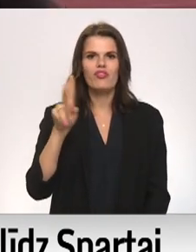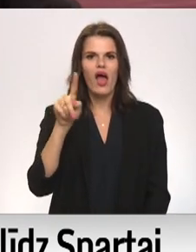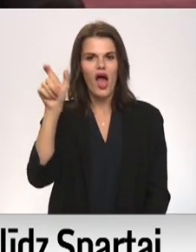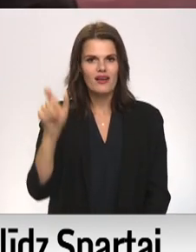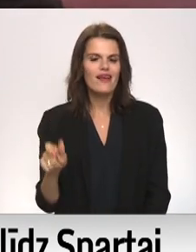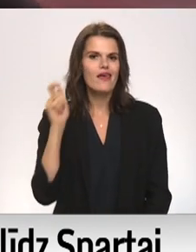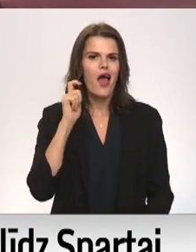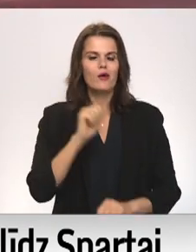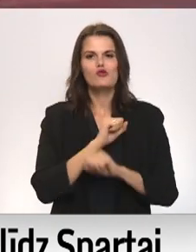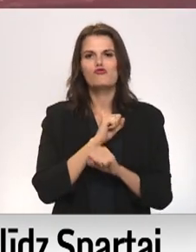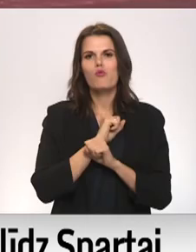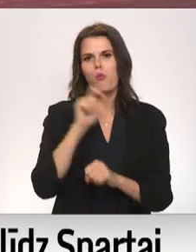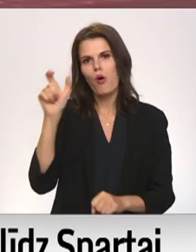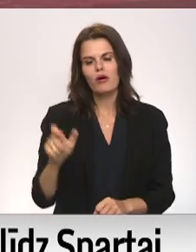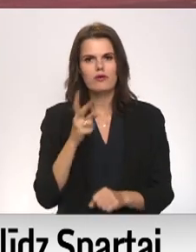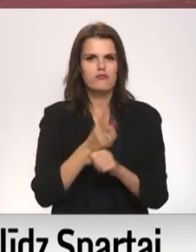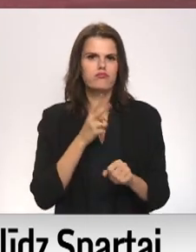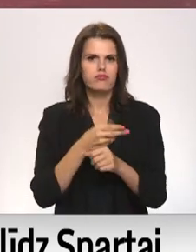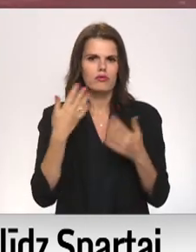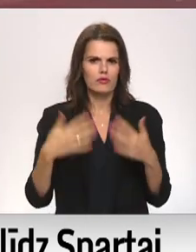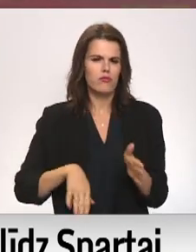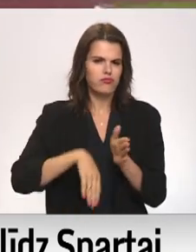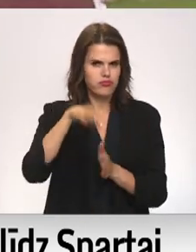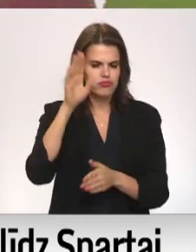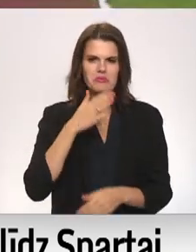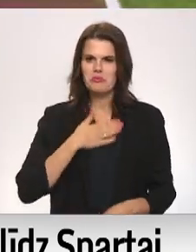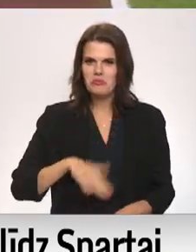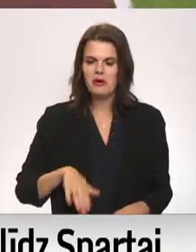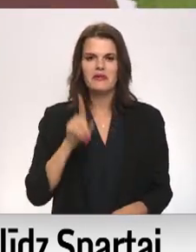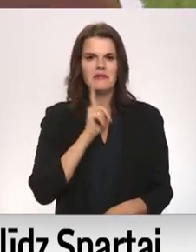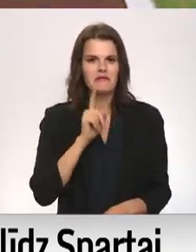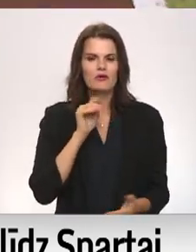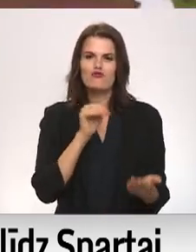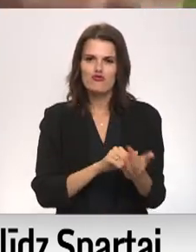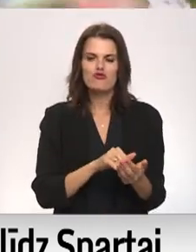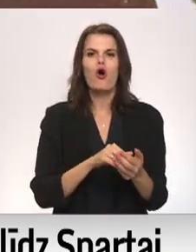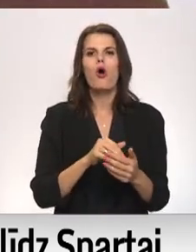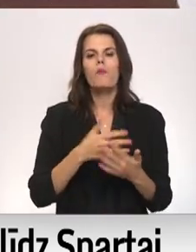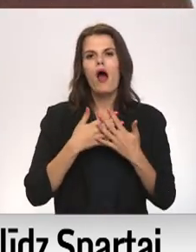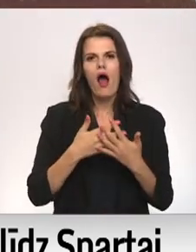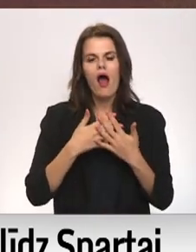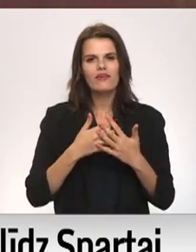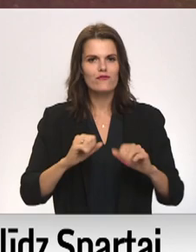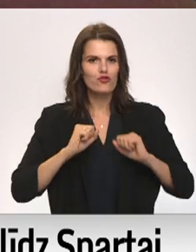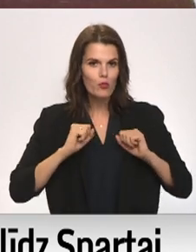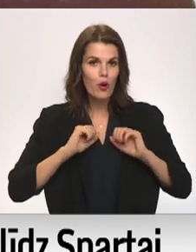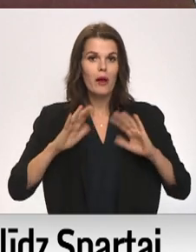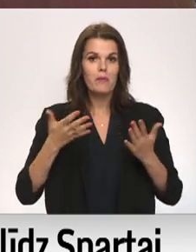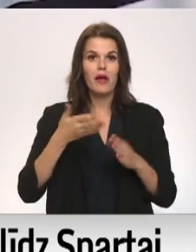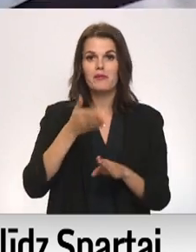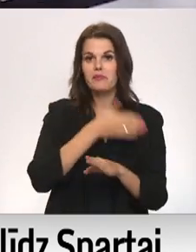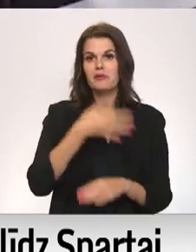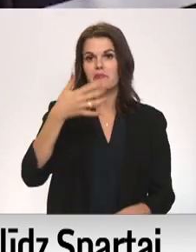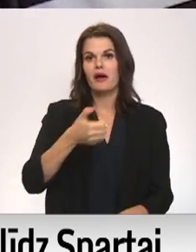Jēkabpils sportists Aivars Bondars ar skriešanu aizrāvās jau bērnībā. Uz laiku viņš bija pārtraucis aktīvu sportošanu, bet pirms 5